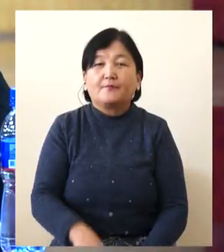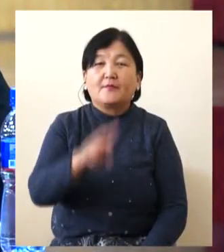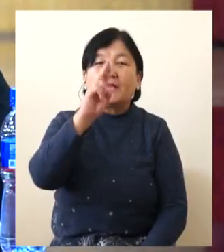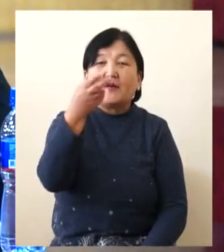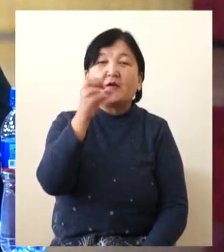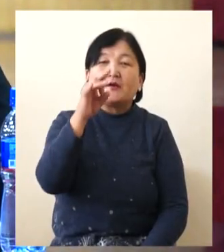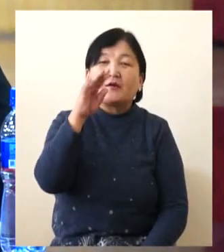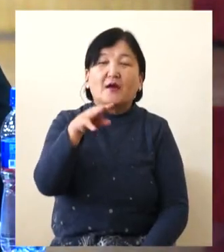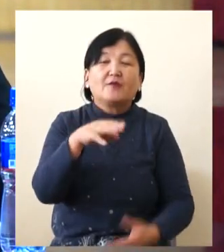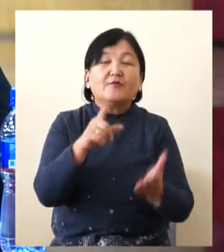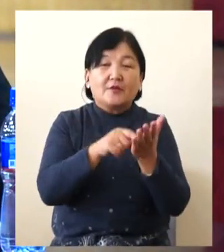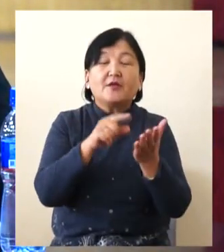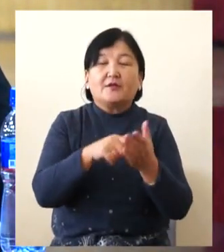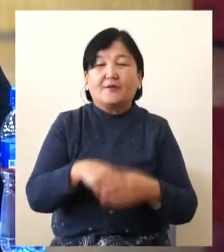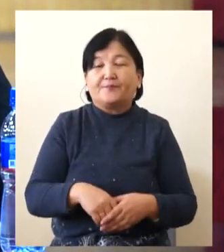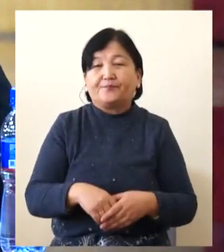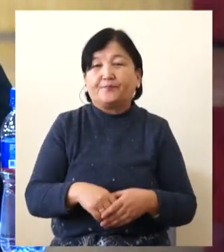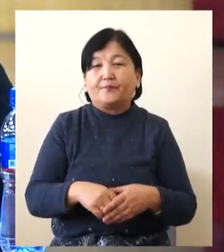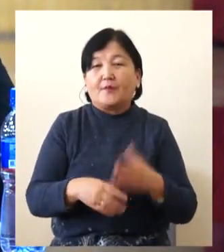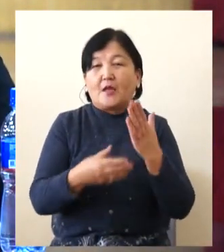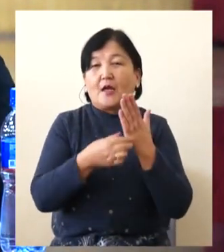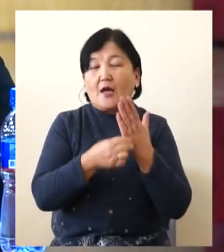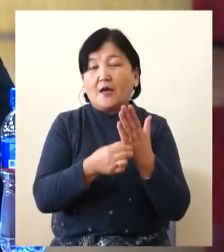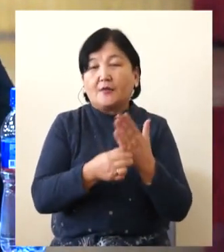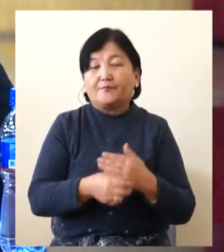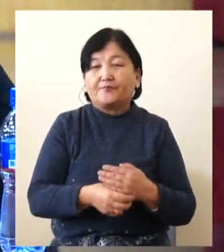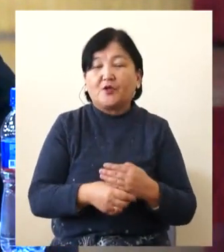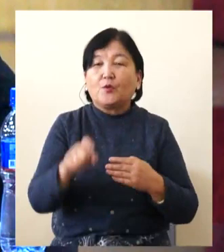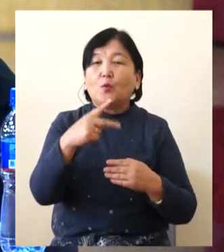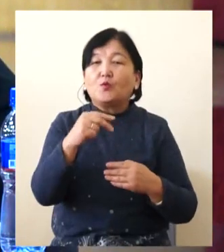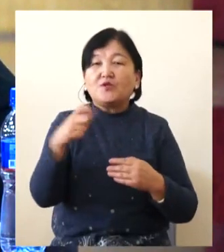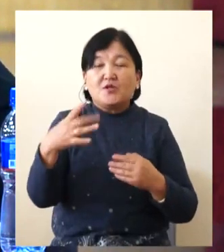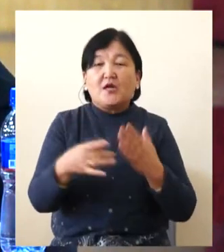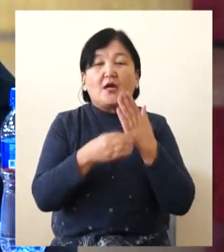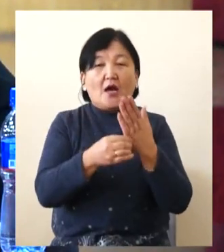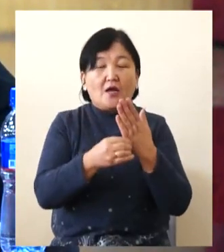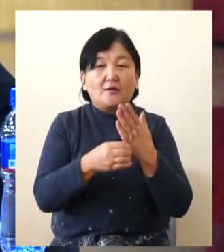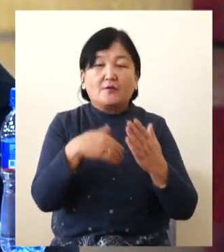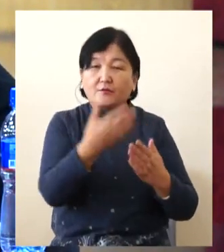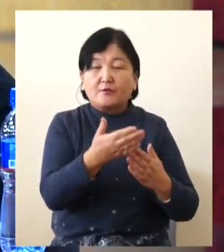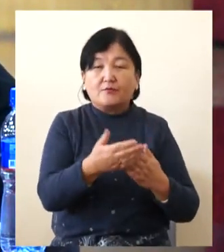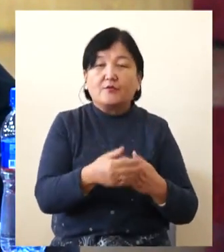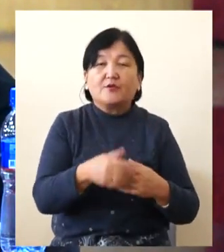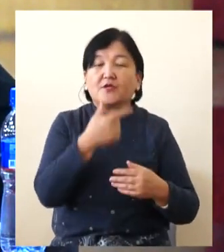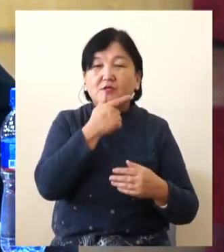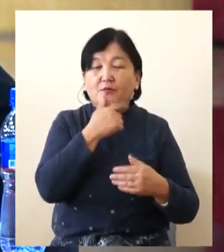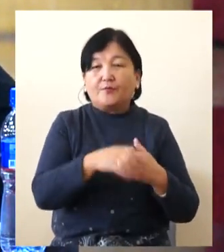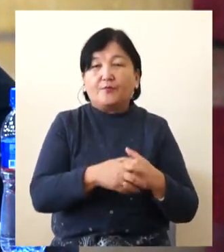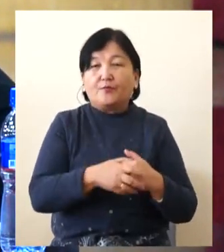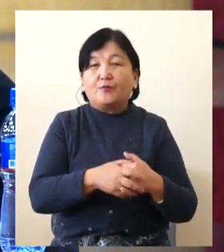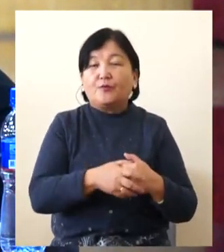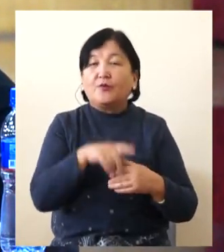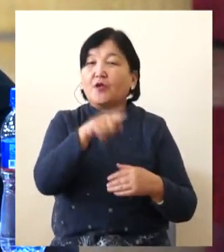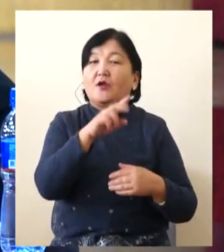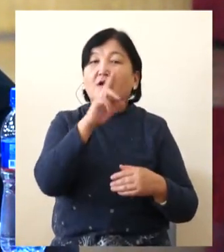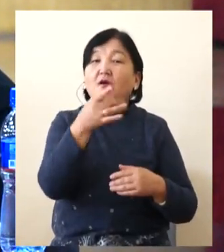систем дээр картч болох боломжтой төвшөнд надаа эдийн засгийн талд таагүй болж байгаа. Тэгэхээр ингэ сүүний орхон төр карт болох чинь энэ нөөтийн байранд байдлыг цаасан гэж явж байгаа. Юу нэг бодлоо хийж байгаа. Юу нэг карт ч болж чухал да. Гэхдээ хүчээр карт ч болоход